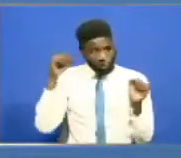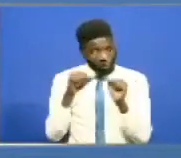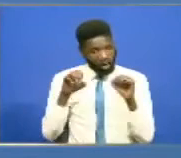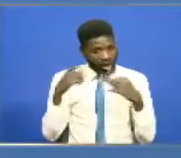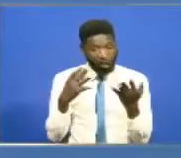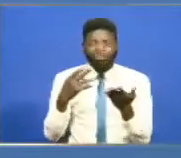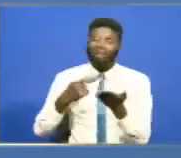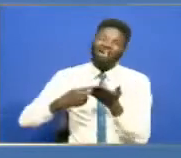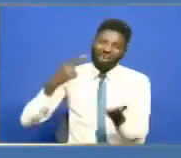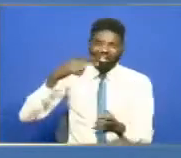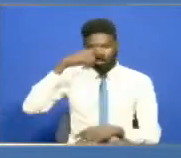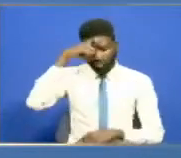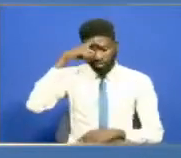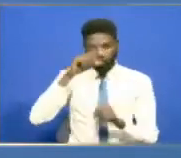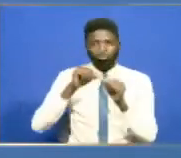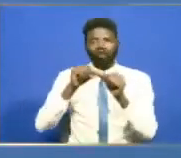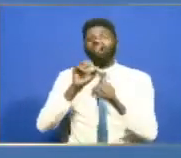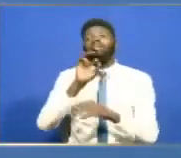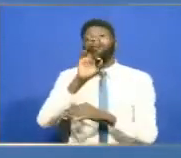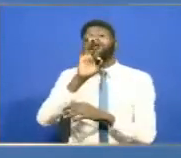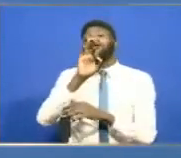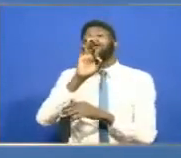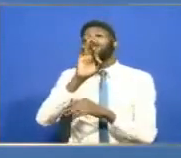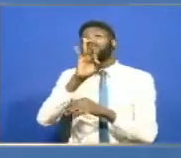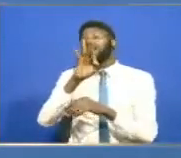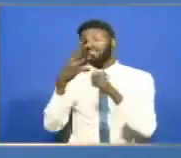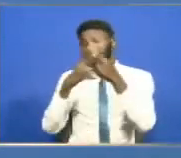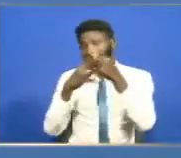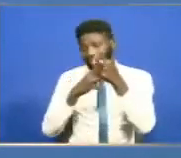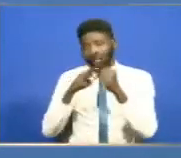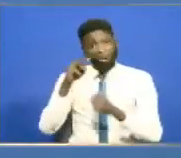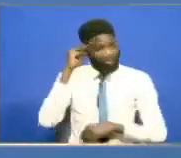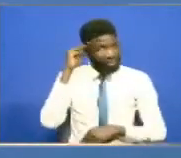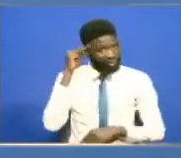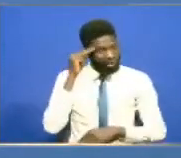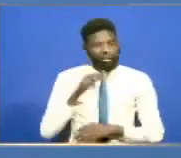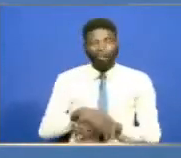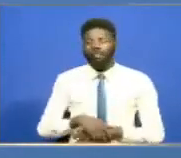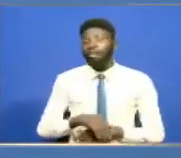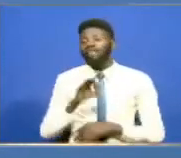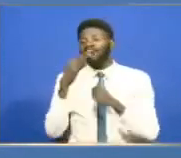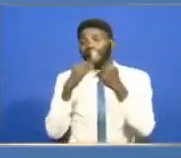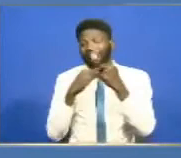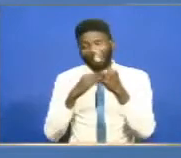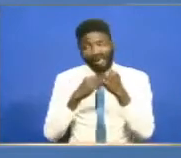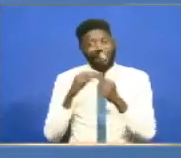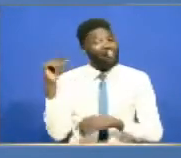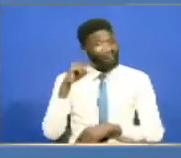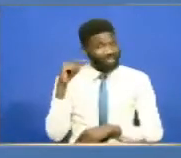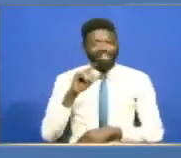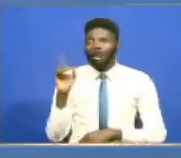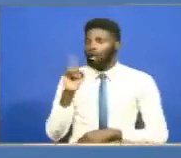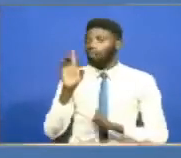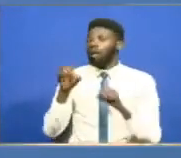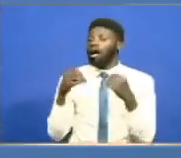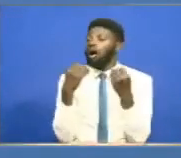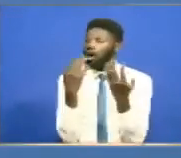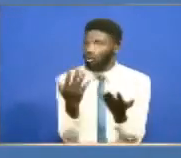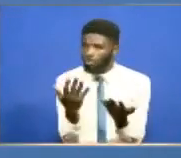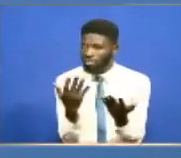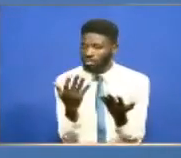juu, 39 katika sehemu za Mandera, 38 katika sehemu za Garissa. Hapa Nairobi vitafikia